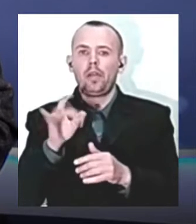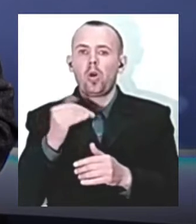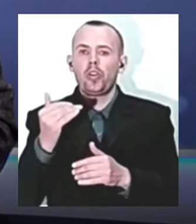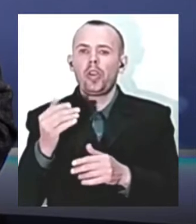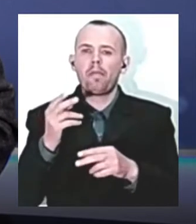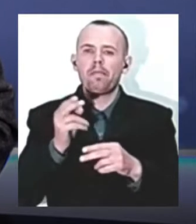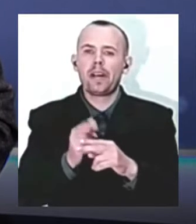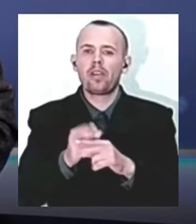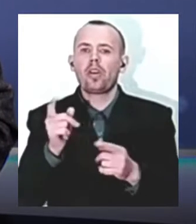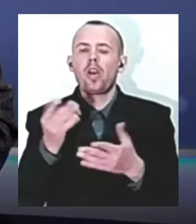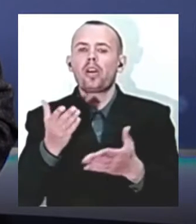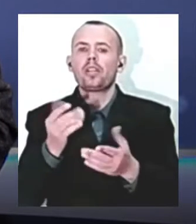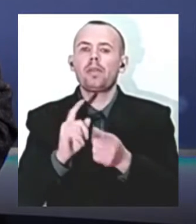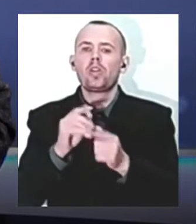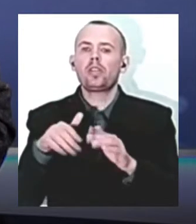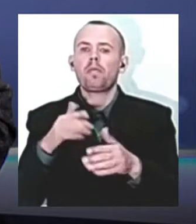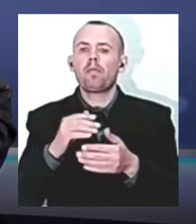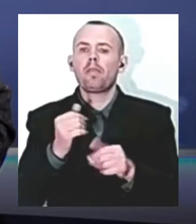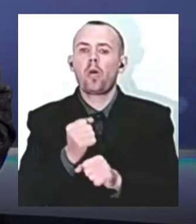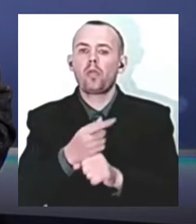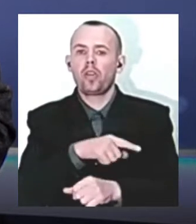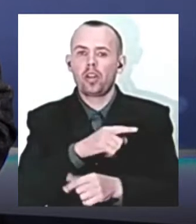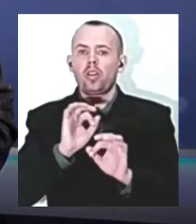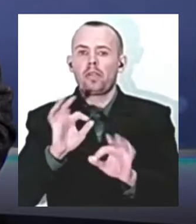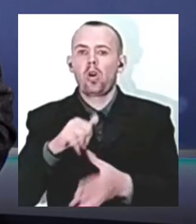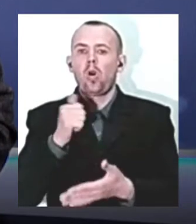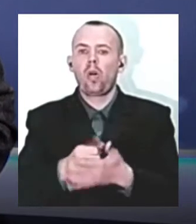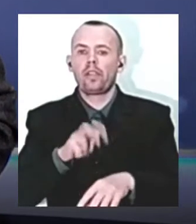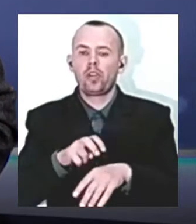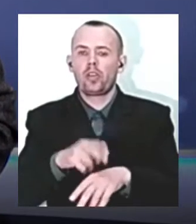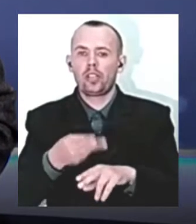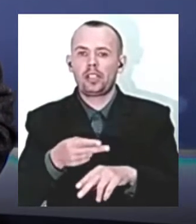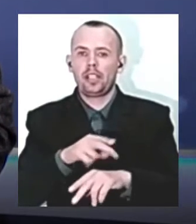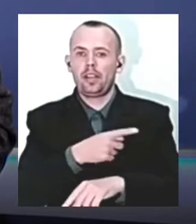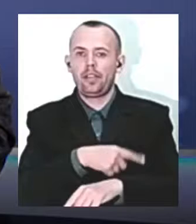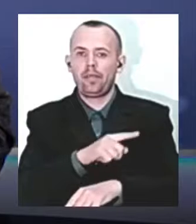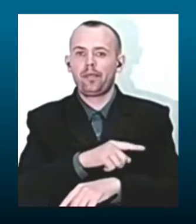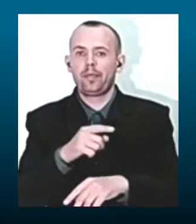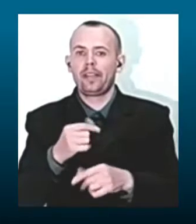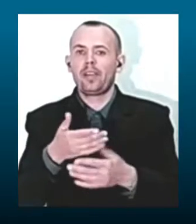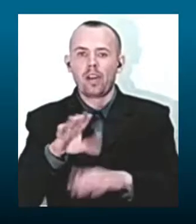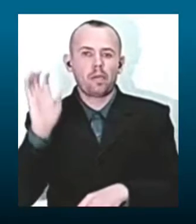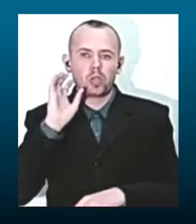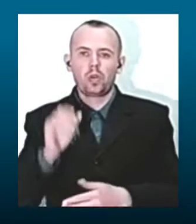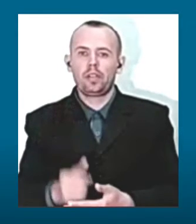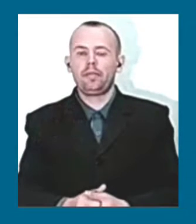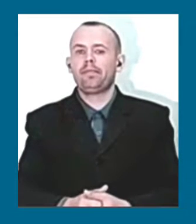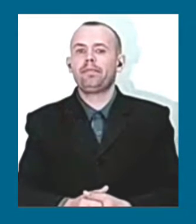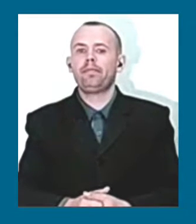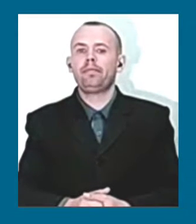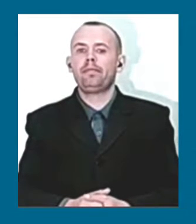як змінилася після цього робота лікарні, розповів головний лікар цієї лікарні Віталій Гайдуков. Давайте послухаємо.